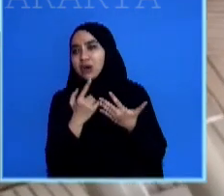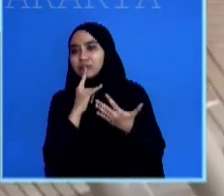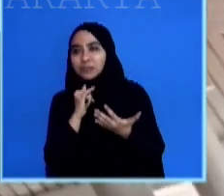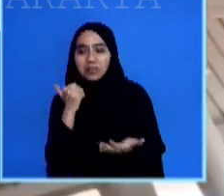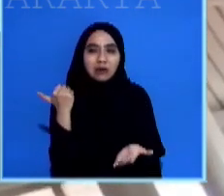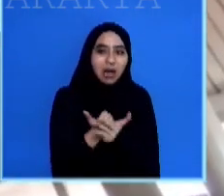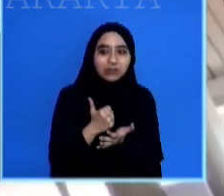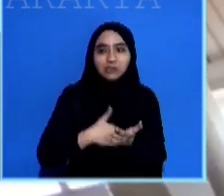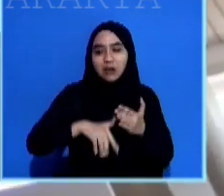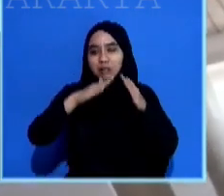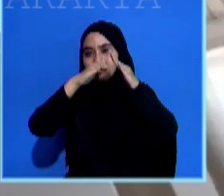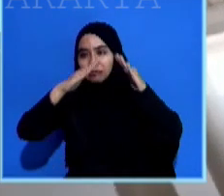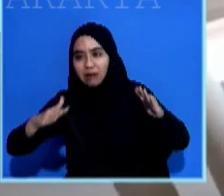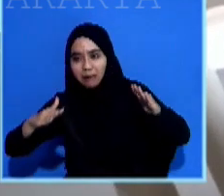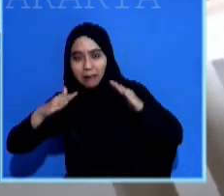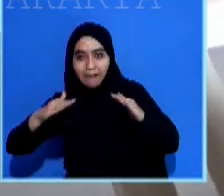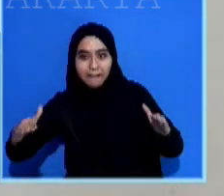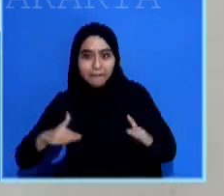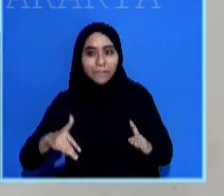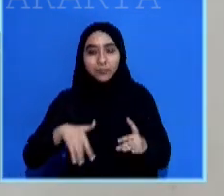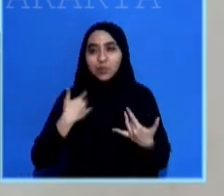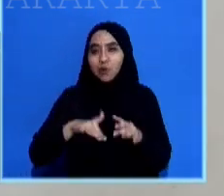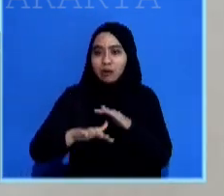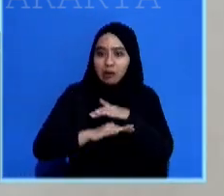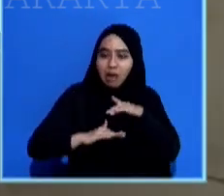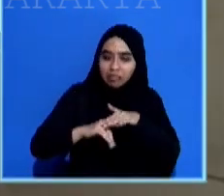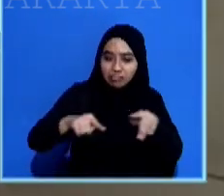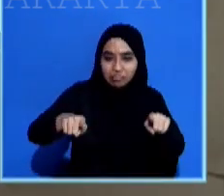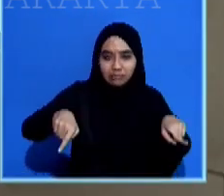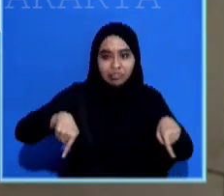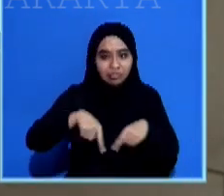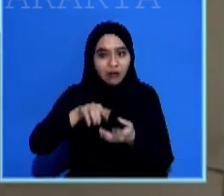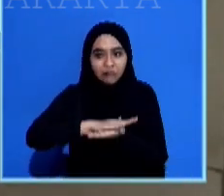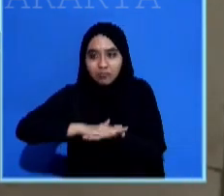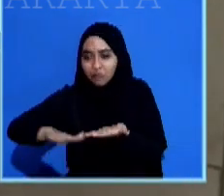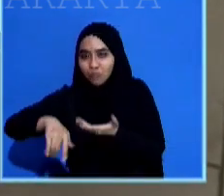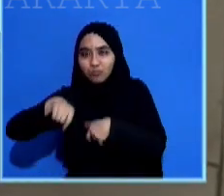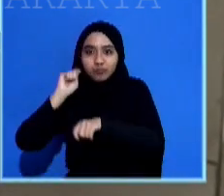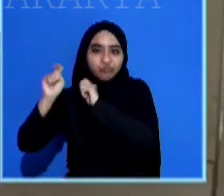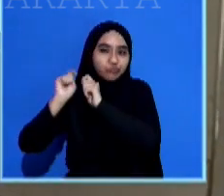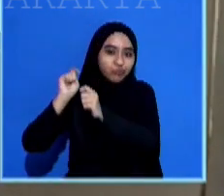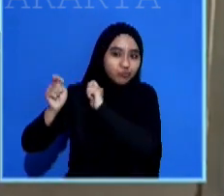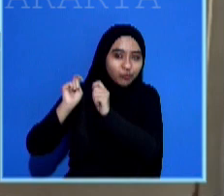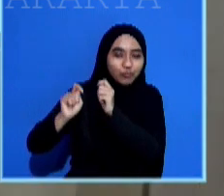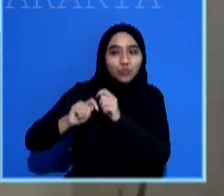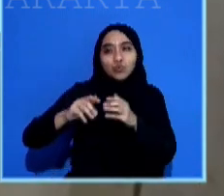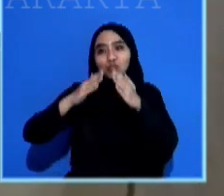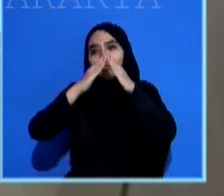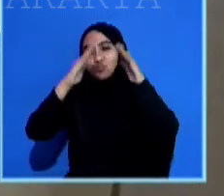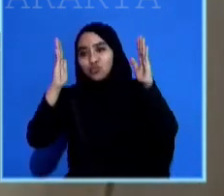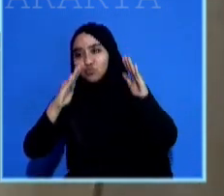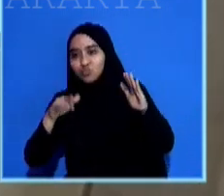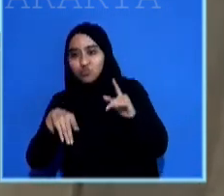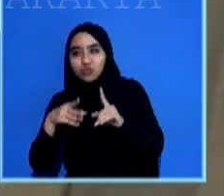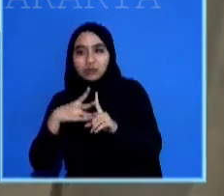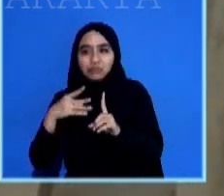utama pilar penyangga lantai mimbar hingga bed sementara mustoko Masjid merupakan tiruan